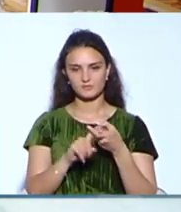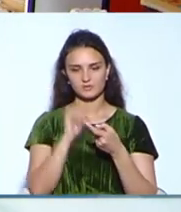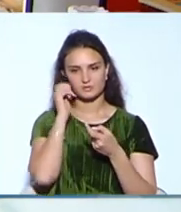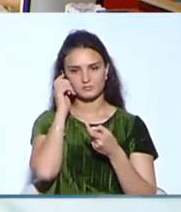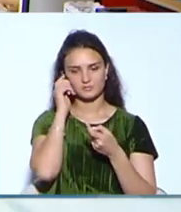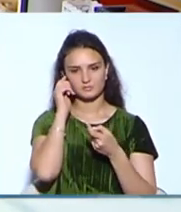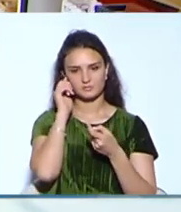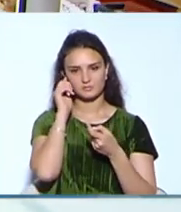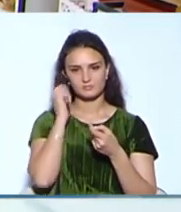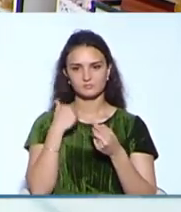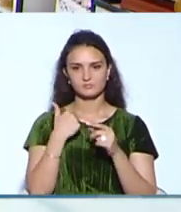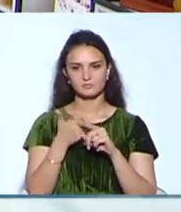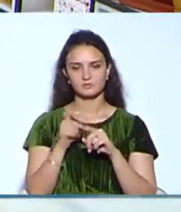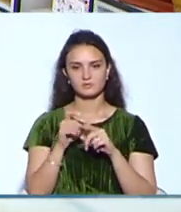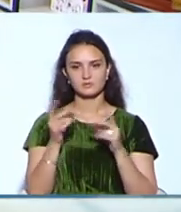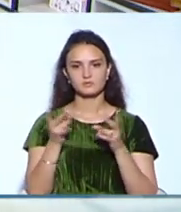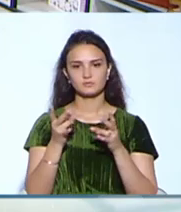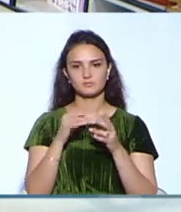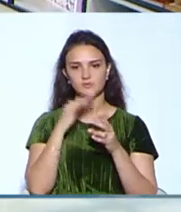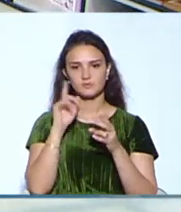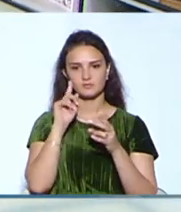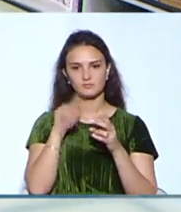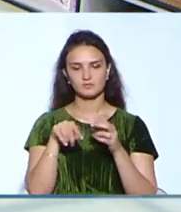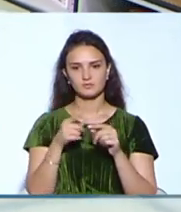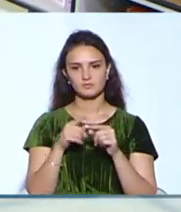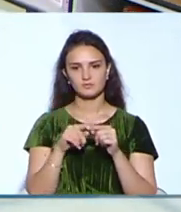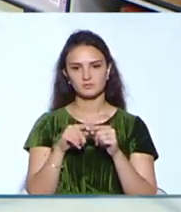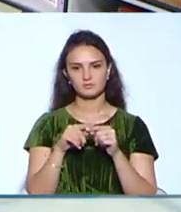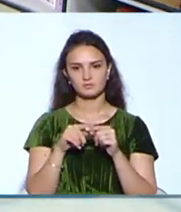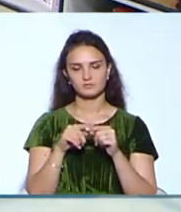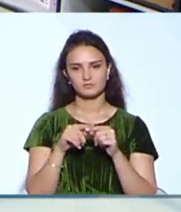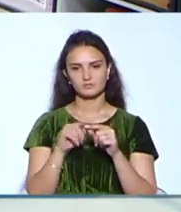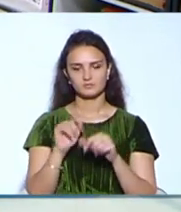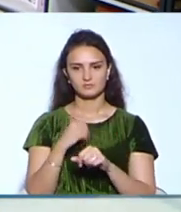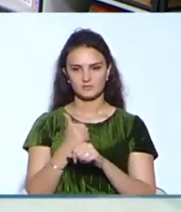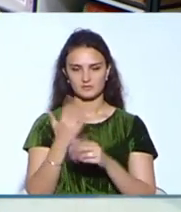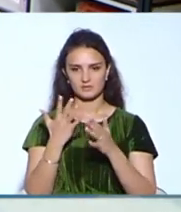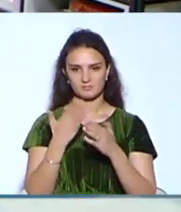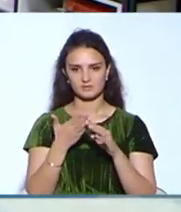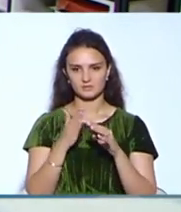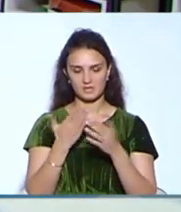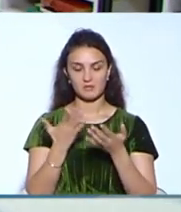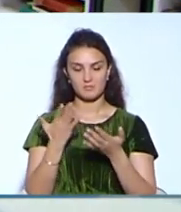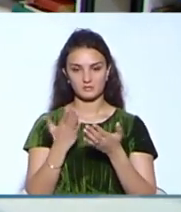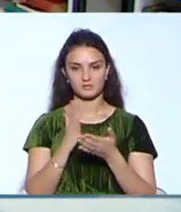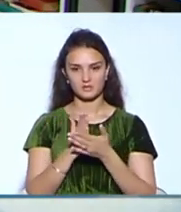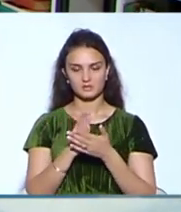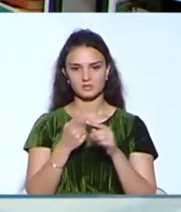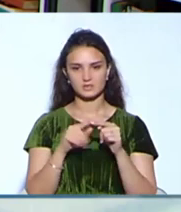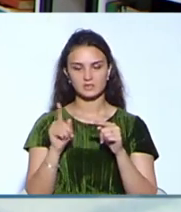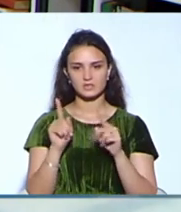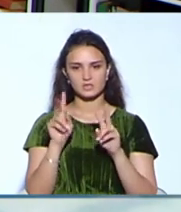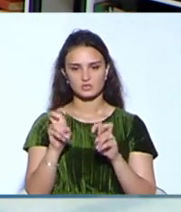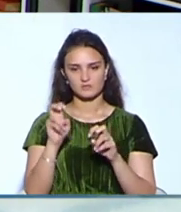და ჩვენ ძალიან გვჭირდება, რომ ბევრი რამ ვიცოდეთ. და თავარი ალბათ არის რას